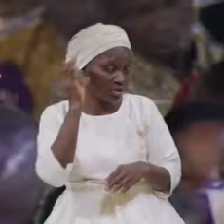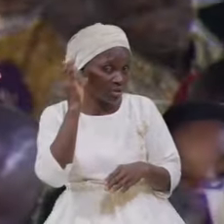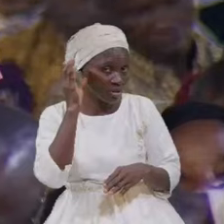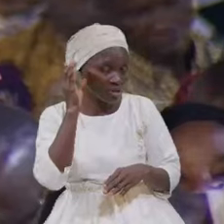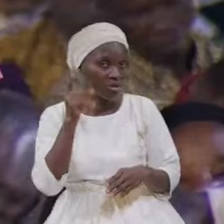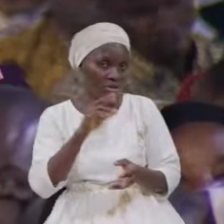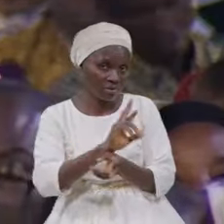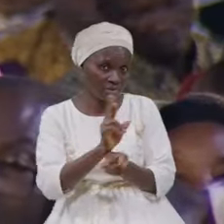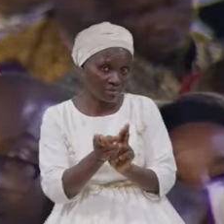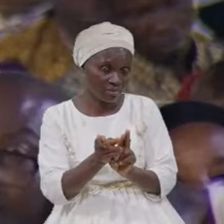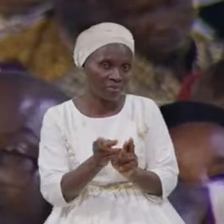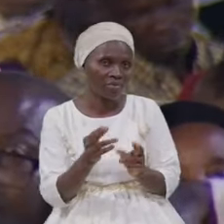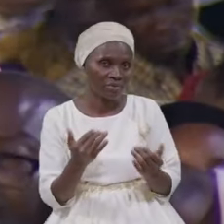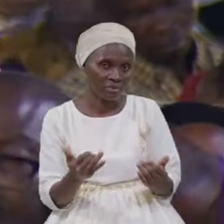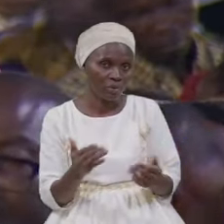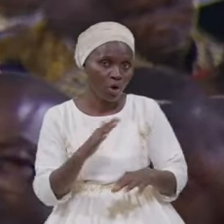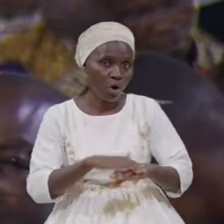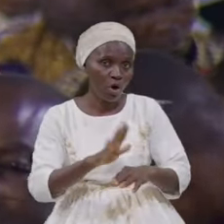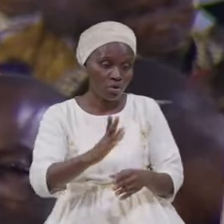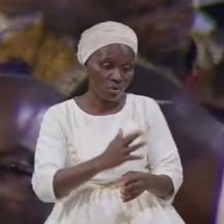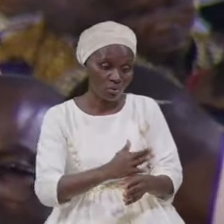Donc, cliquez sur le lien.